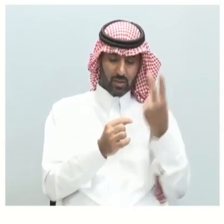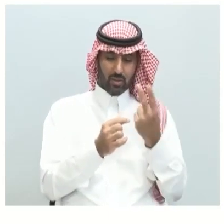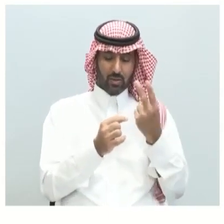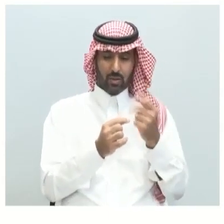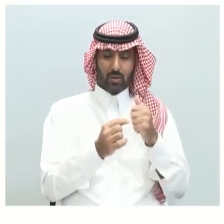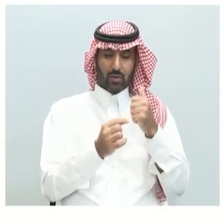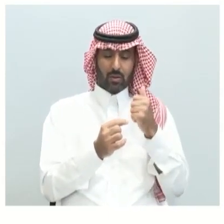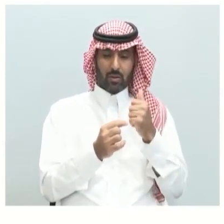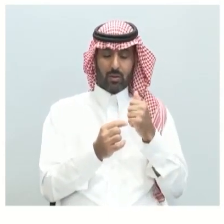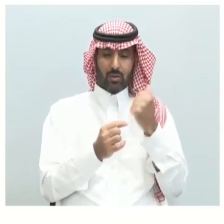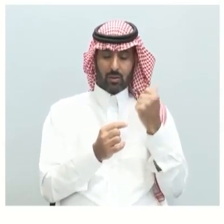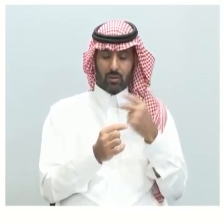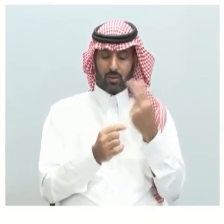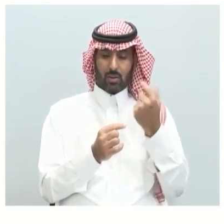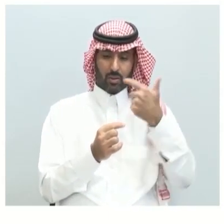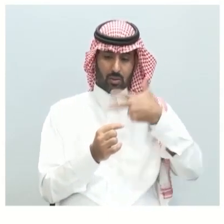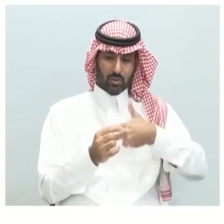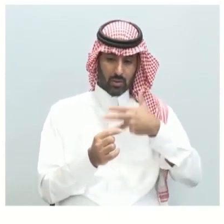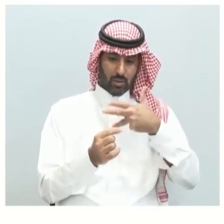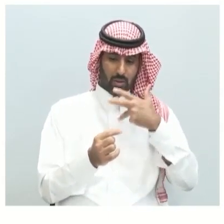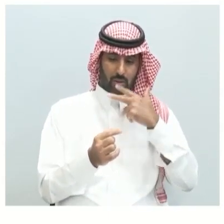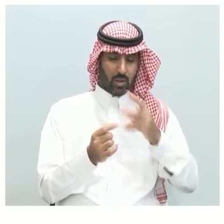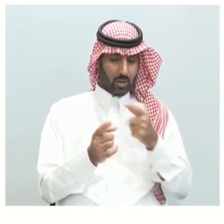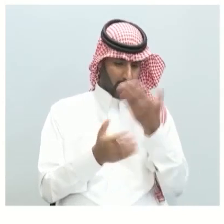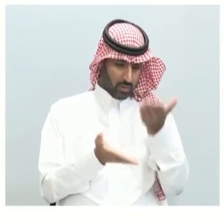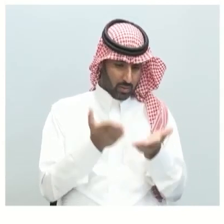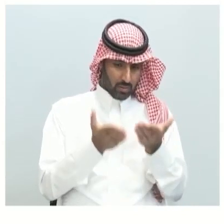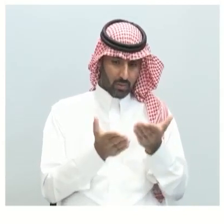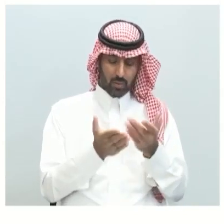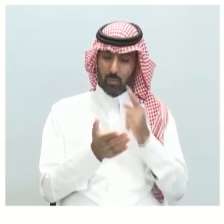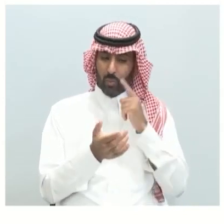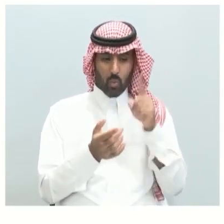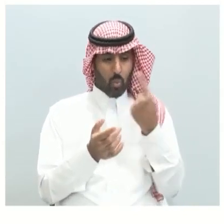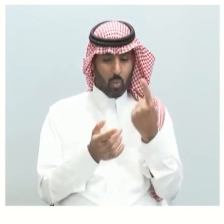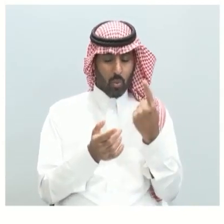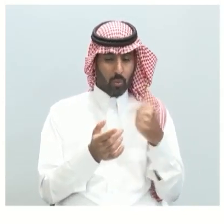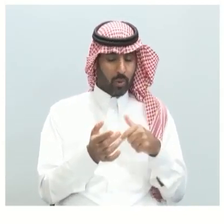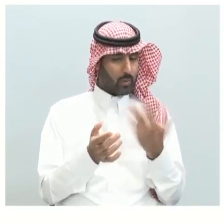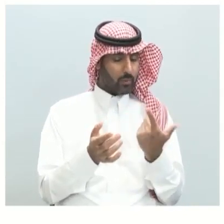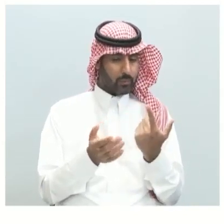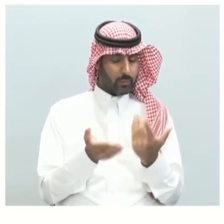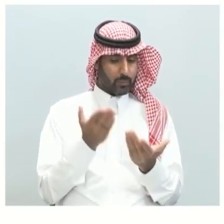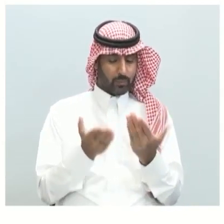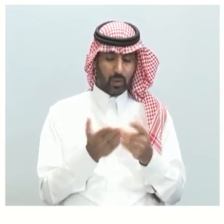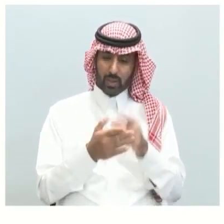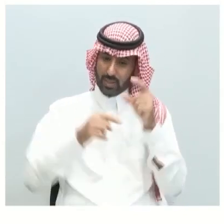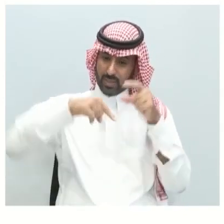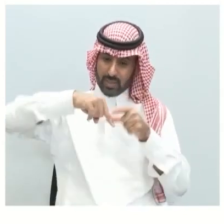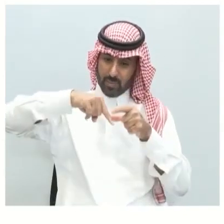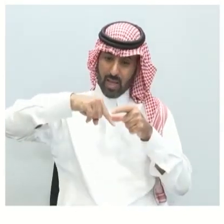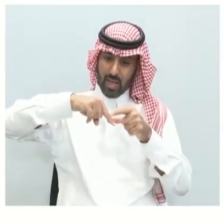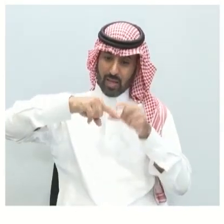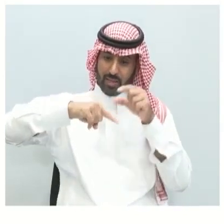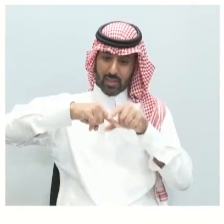0.72 92 اذا قارنها قارنها بالواحد قارنها بالواحد هذه النسبه تعد هذه